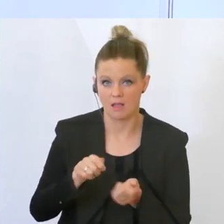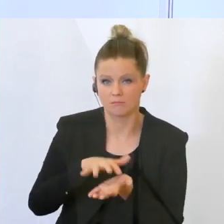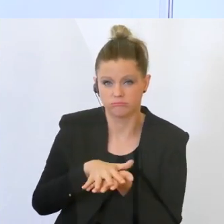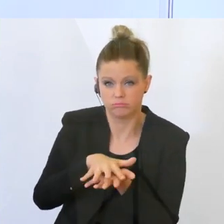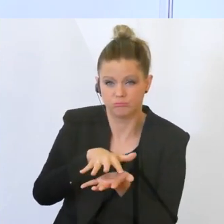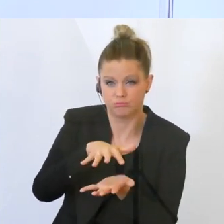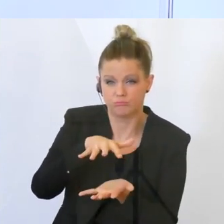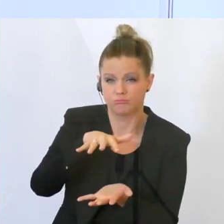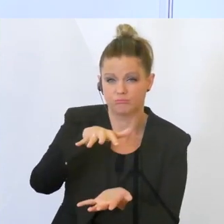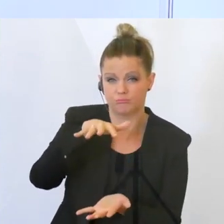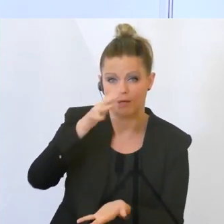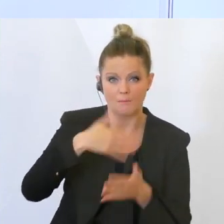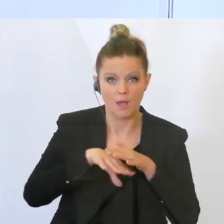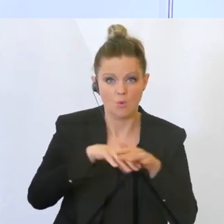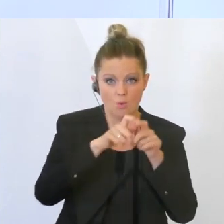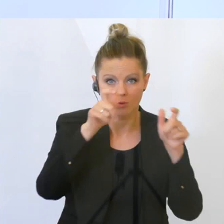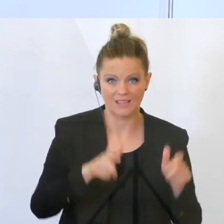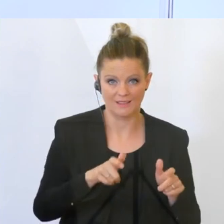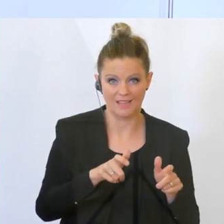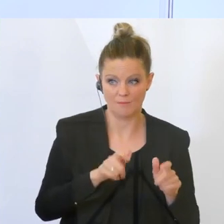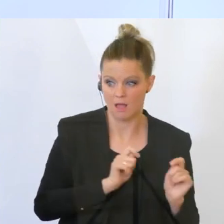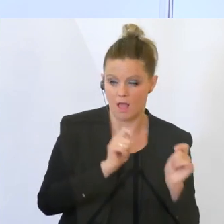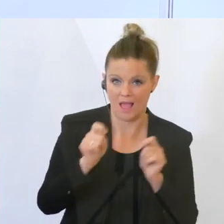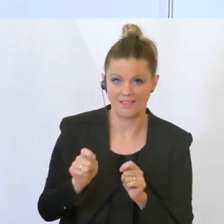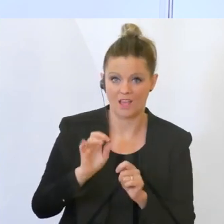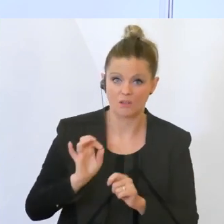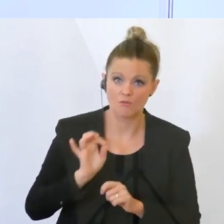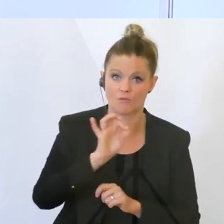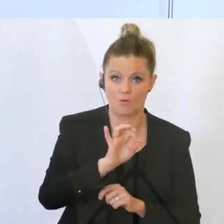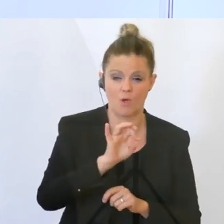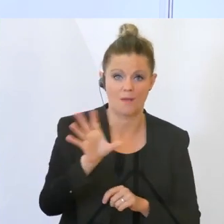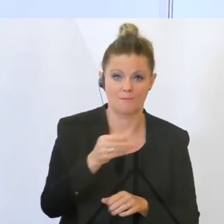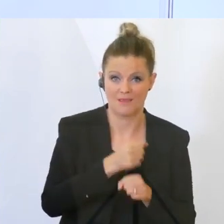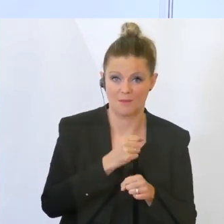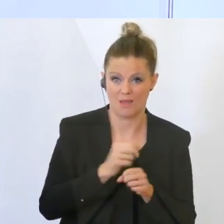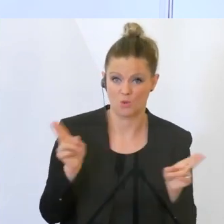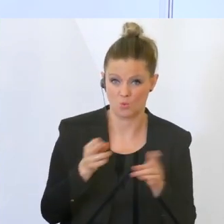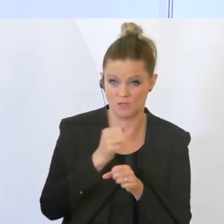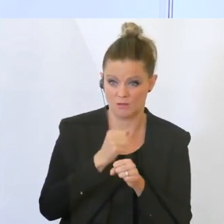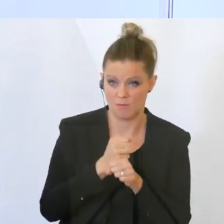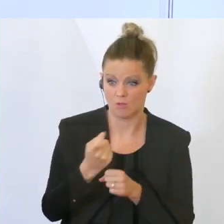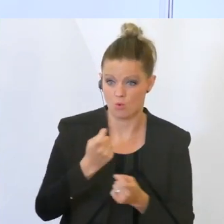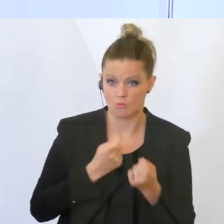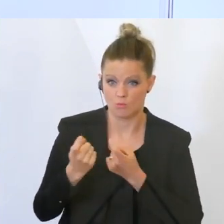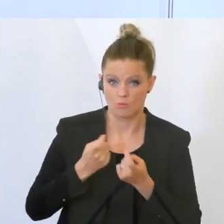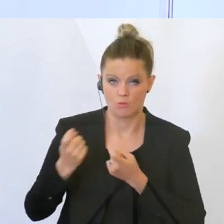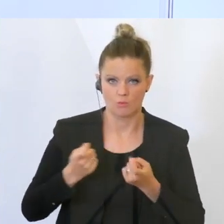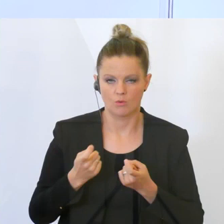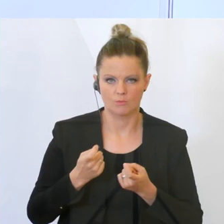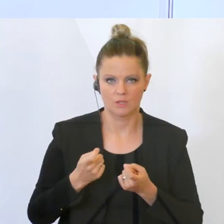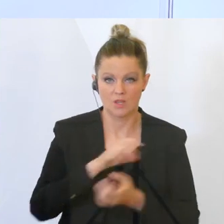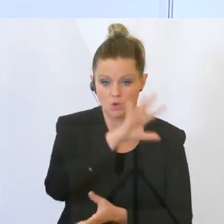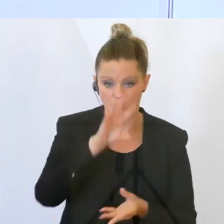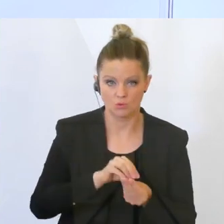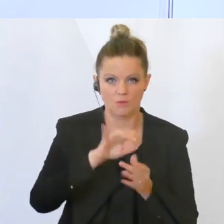immer mehr Unternehmerinnen und Unternehmer die Kurzarbeit beantragen wollen für ihre Mitarbeiterinnen und Mitarbeiter, haben wir auch die Summe, die da zur